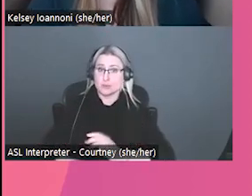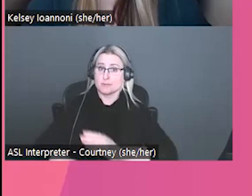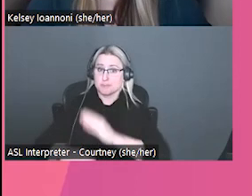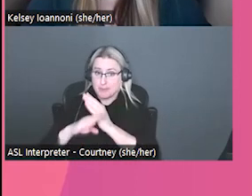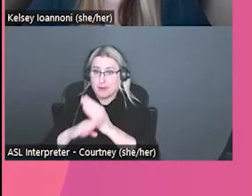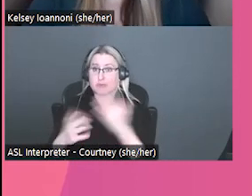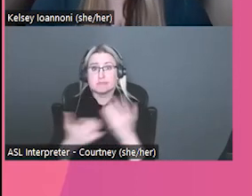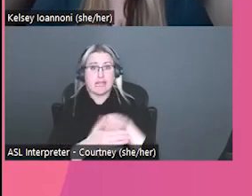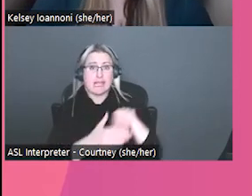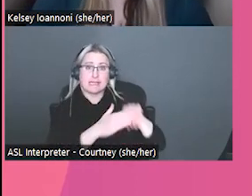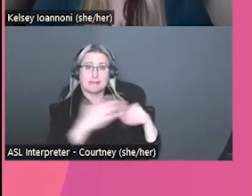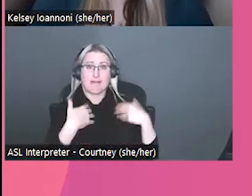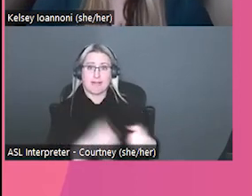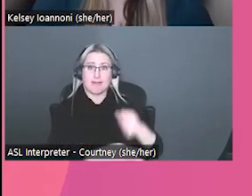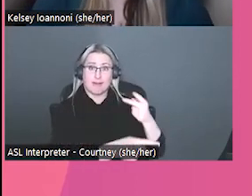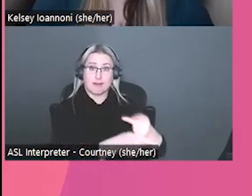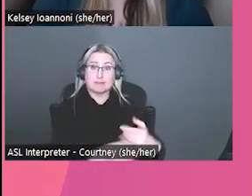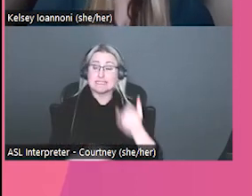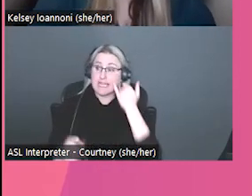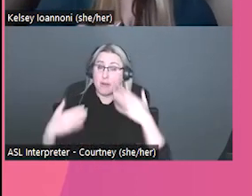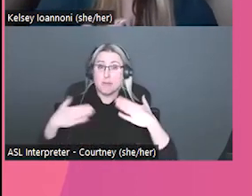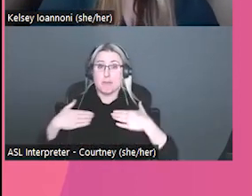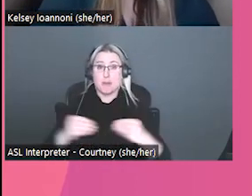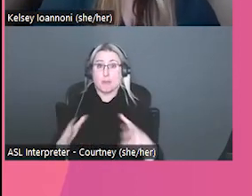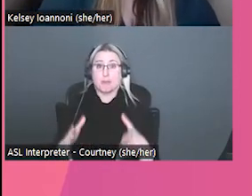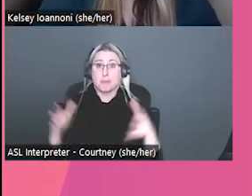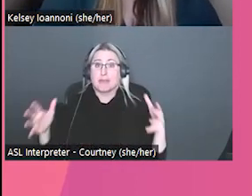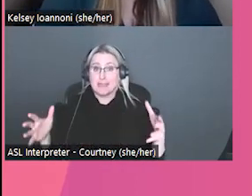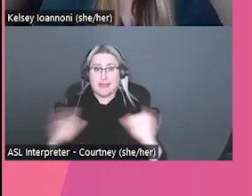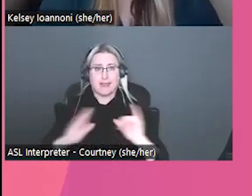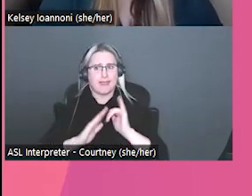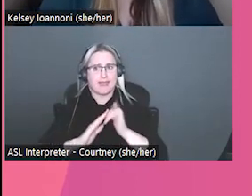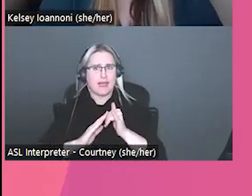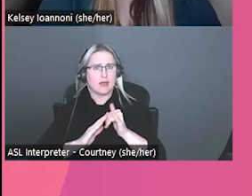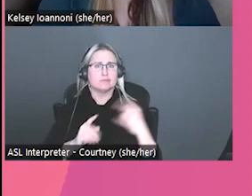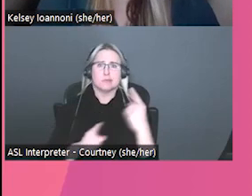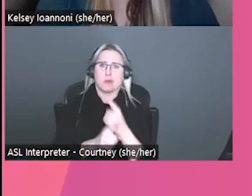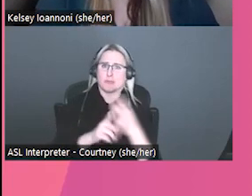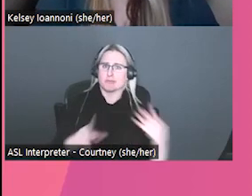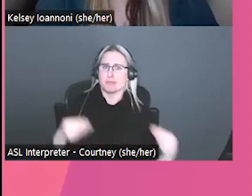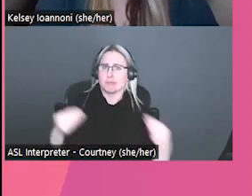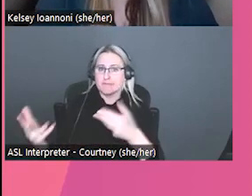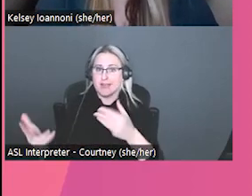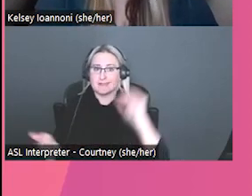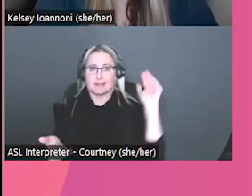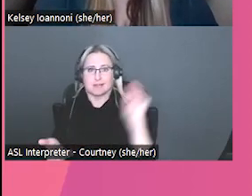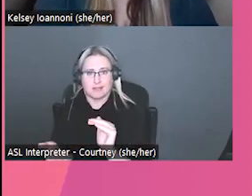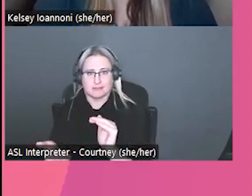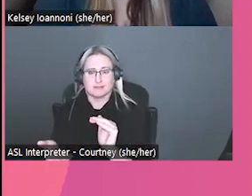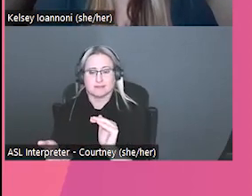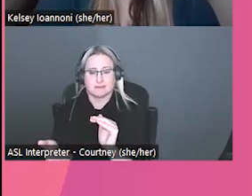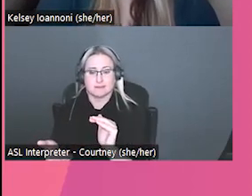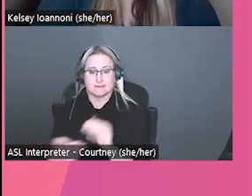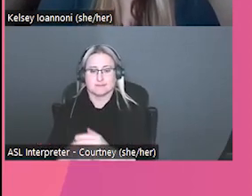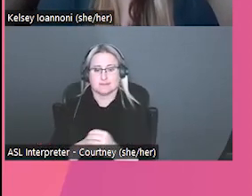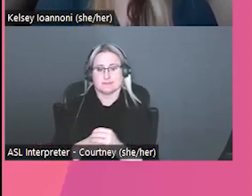un obstacle à l'accès aux soins de santé. La probabilité qu'on va recevoir donc des